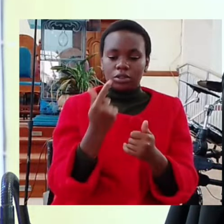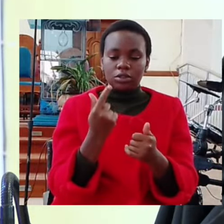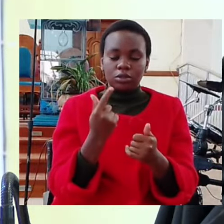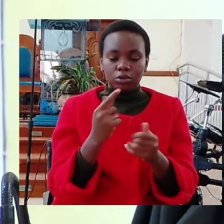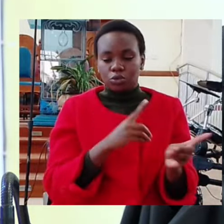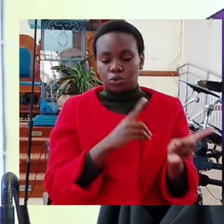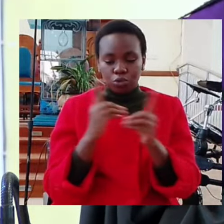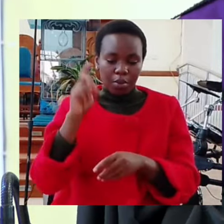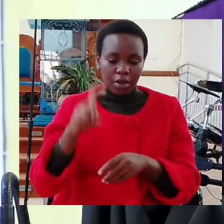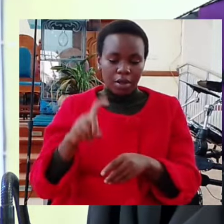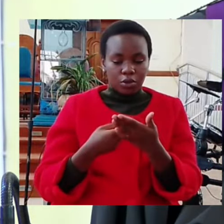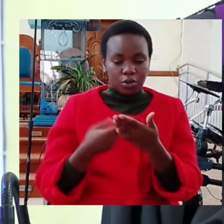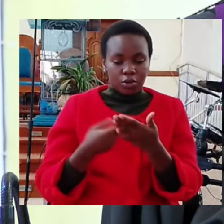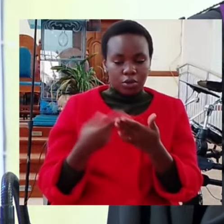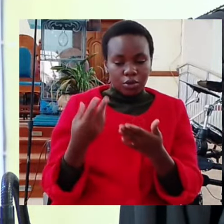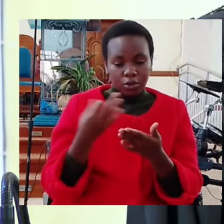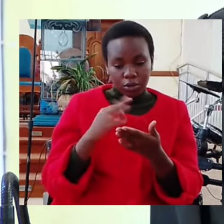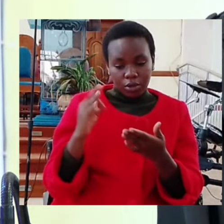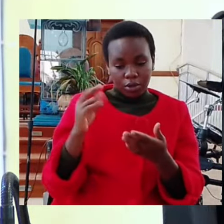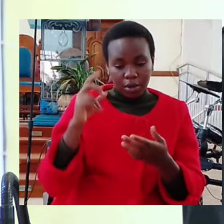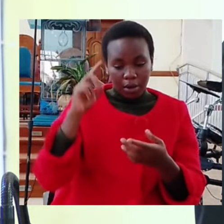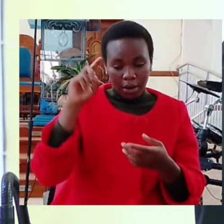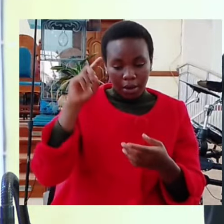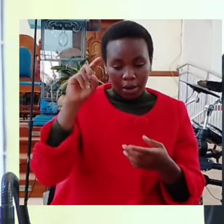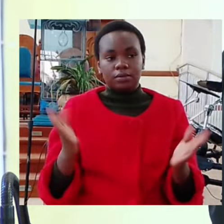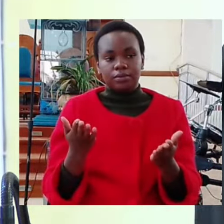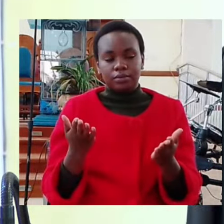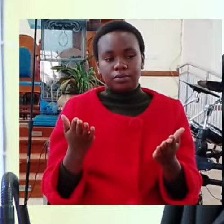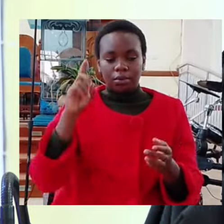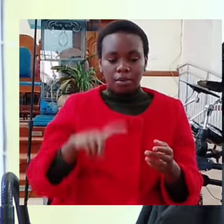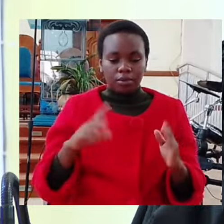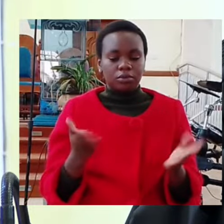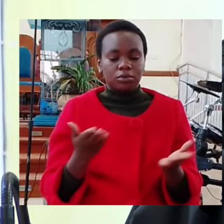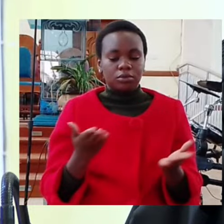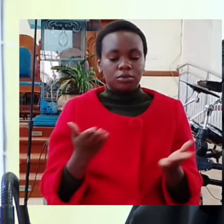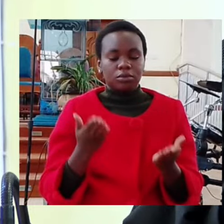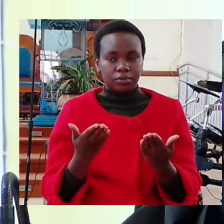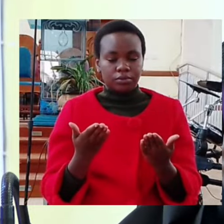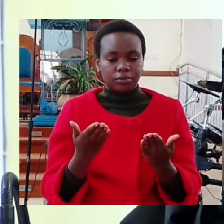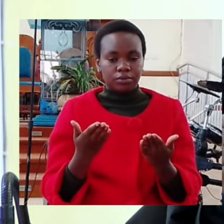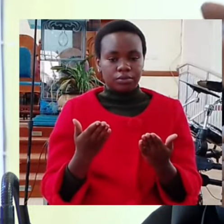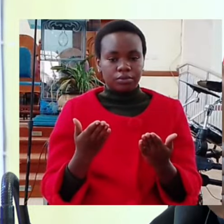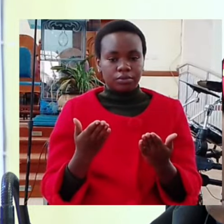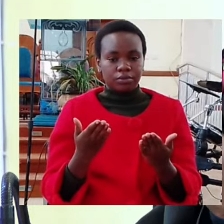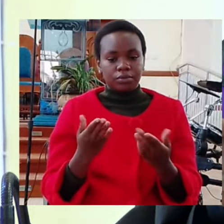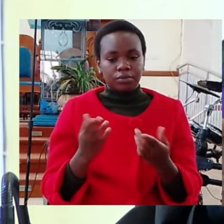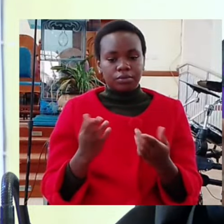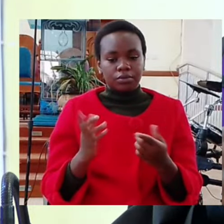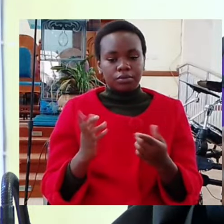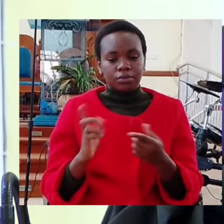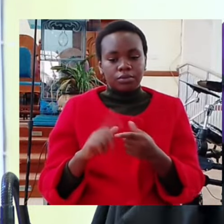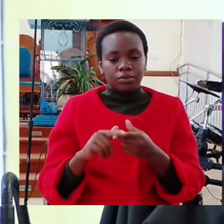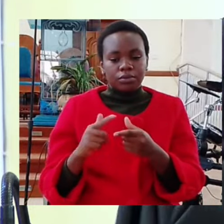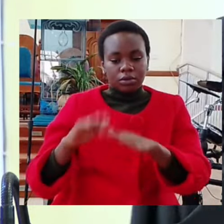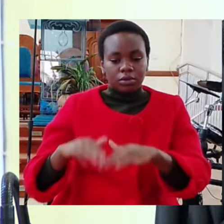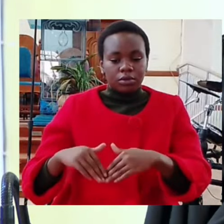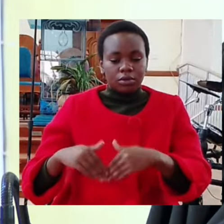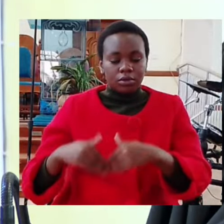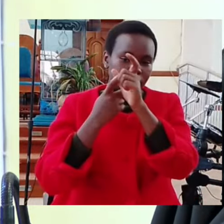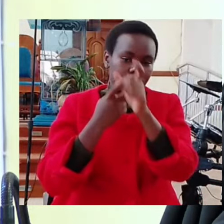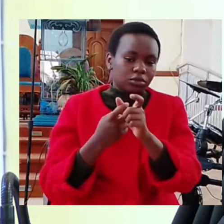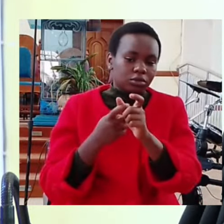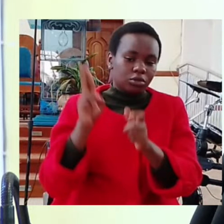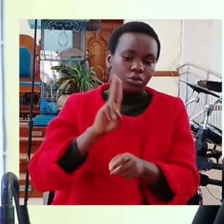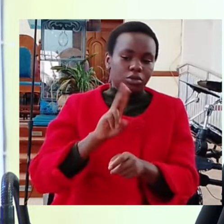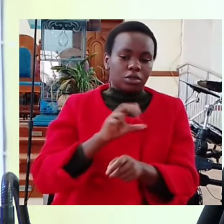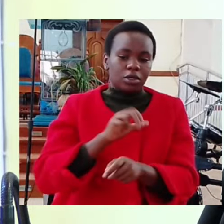hono kinyato nyita nirire. No kinyatoma nirire. Oriore na kiheo kemwe. Aga getumira kumiriri